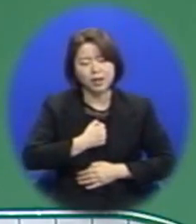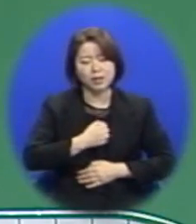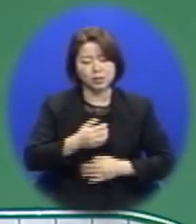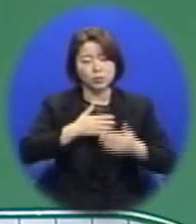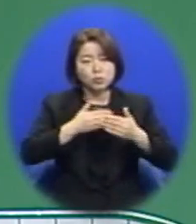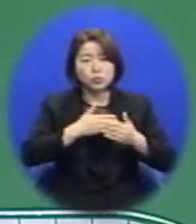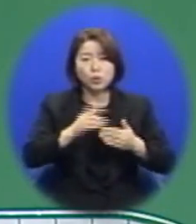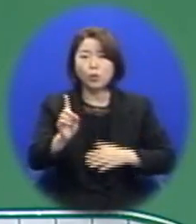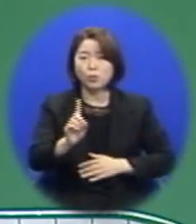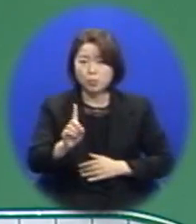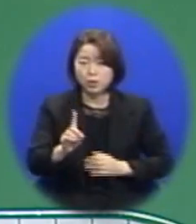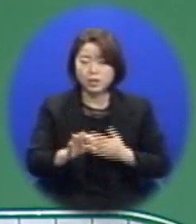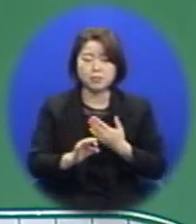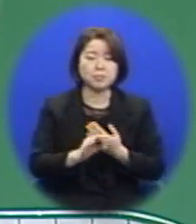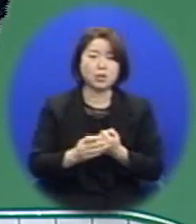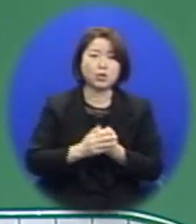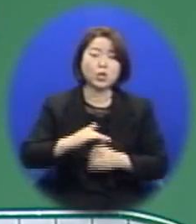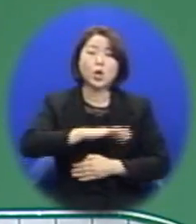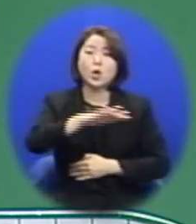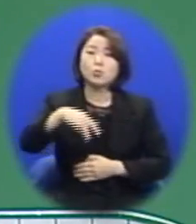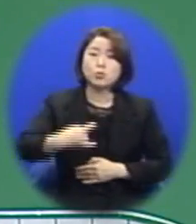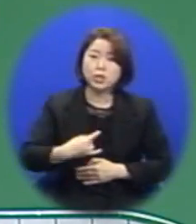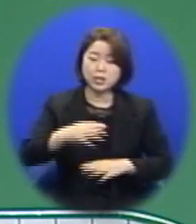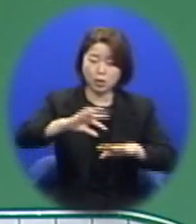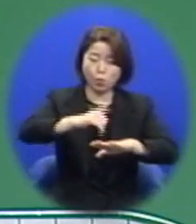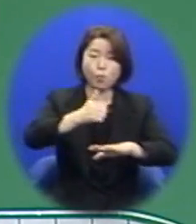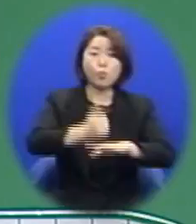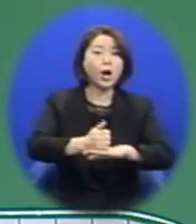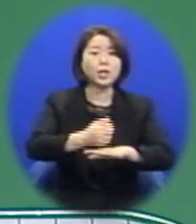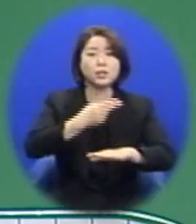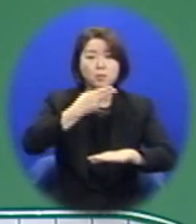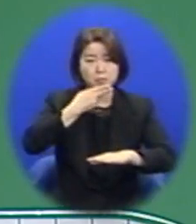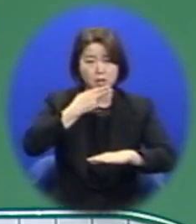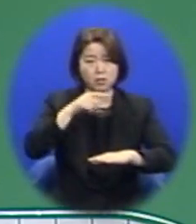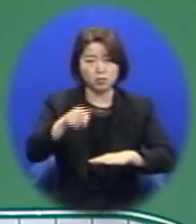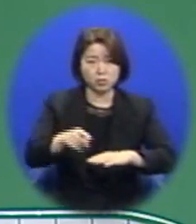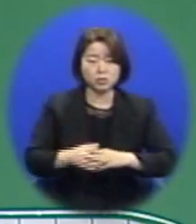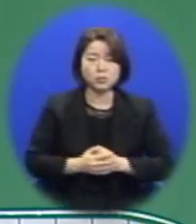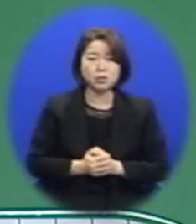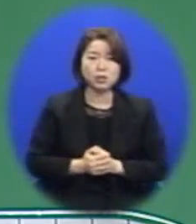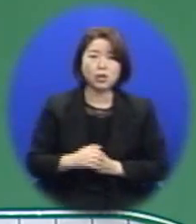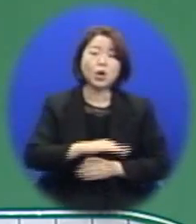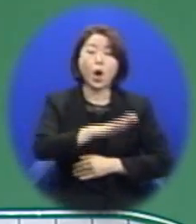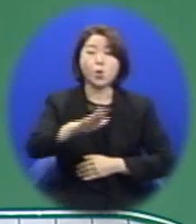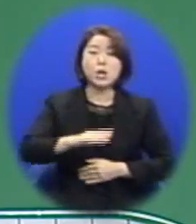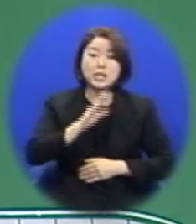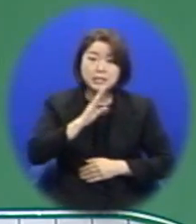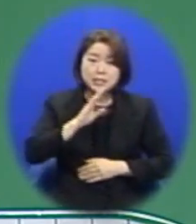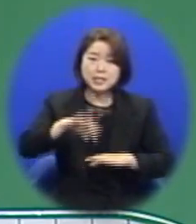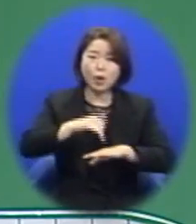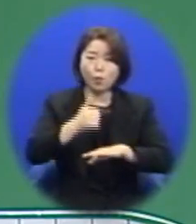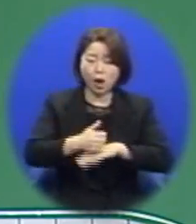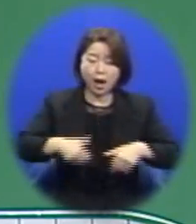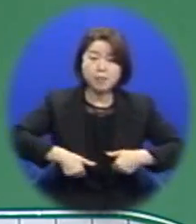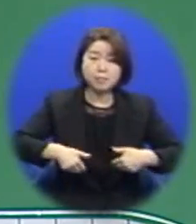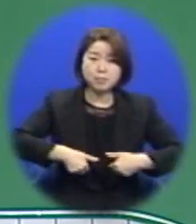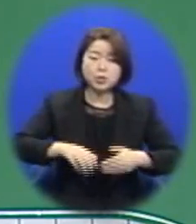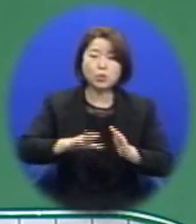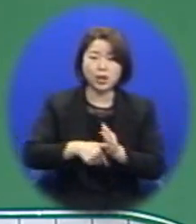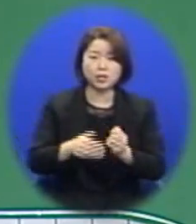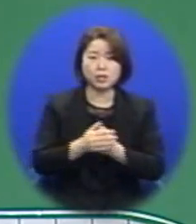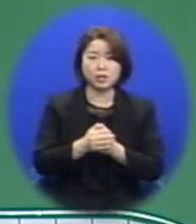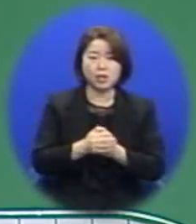것은 우리에게 왕이 없다는 것입니다. 우리에게 진짜 왕이 필요할 때예요.